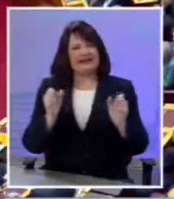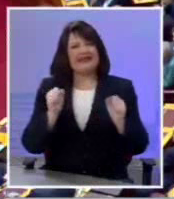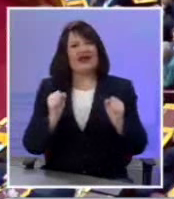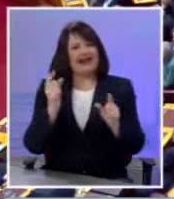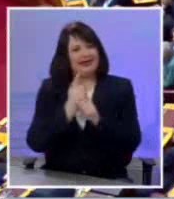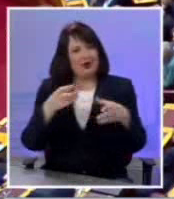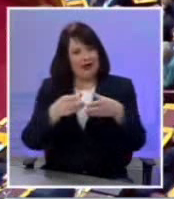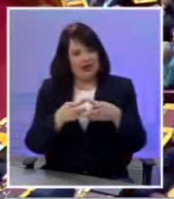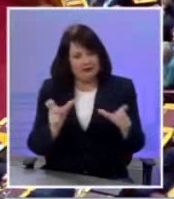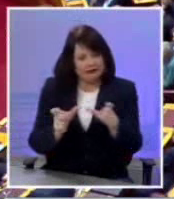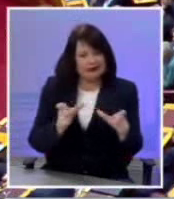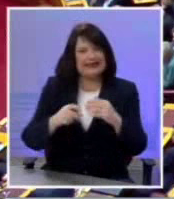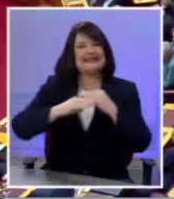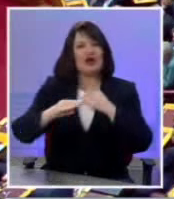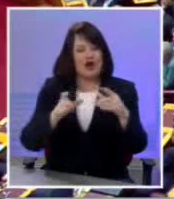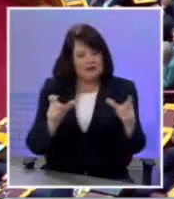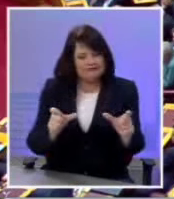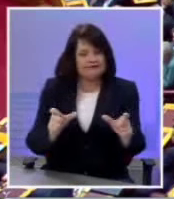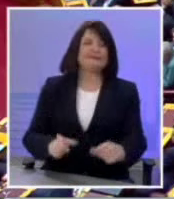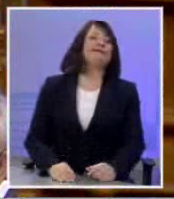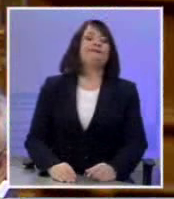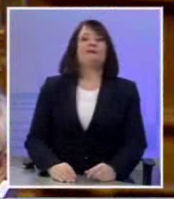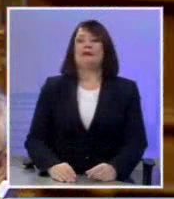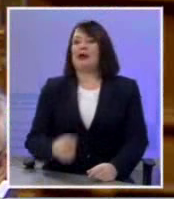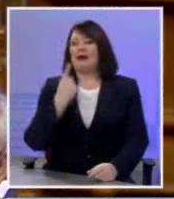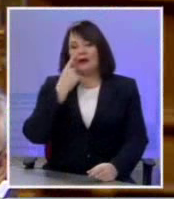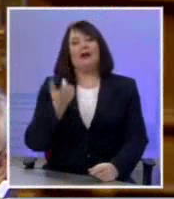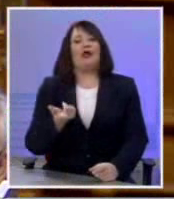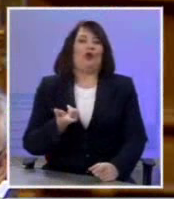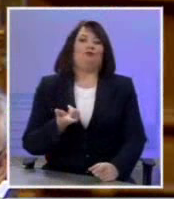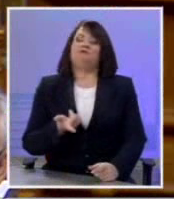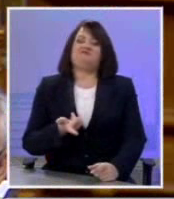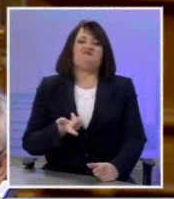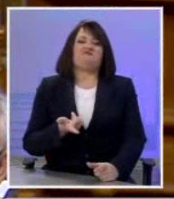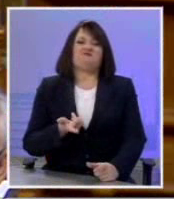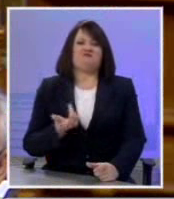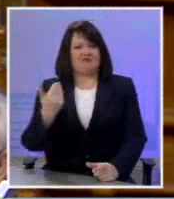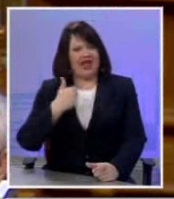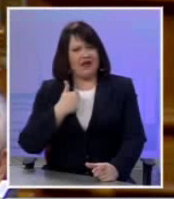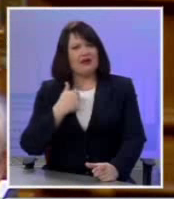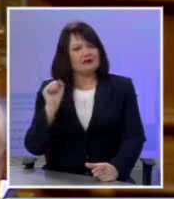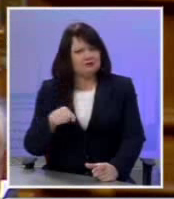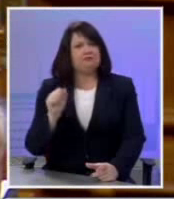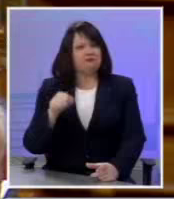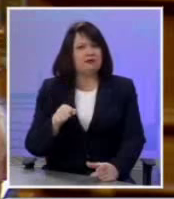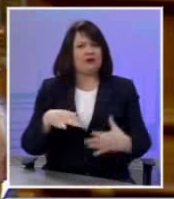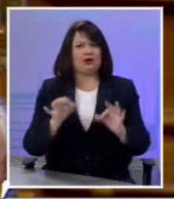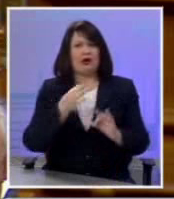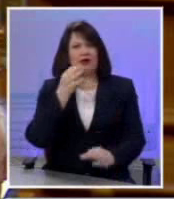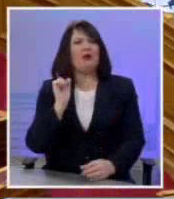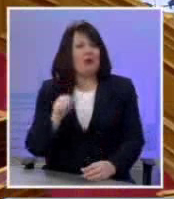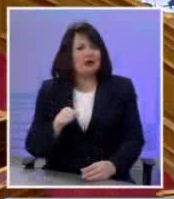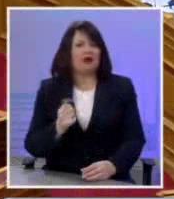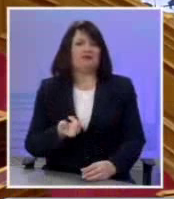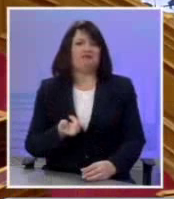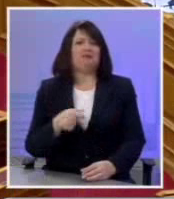Κοιτάξτε, δεν υπάρχει καμία δική μας αντίρρηση. Από την αρχή δεν υπήρξε αντίρρηση και